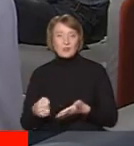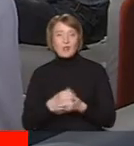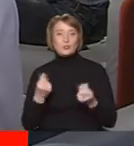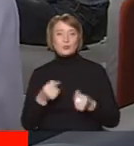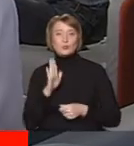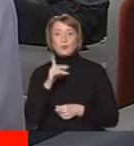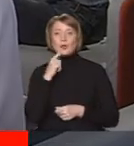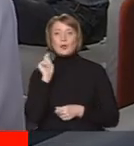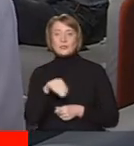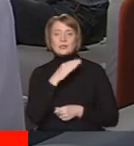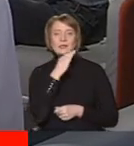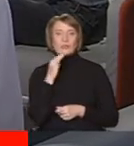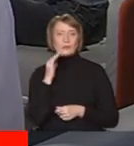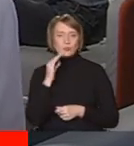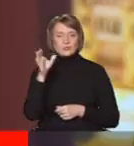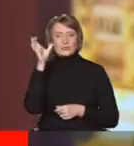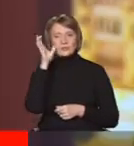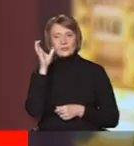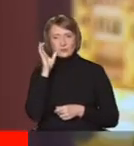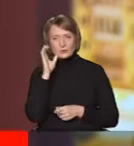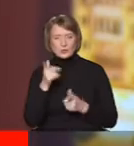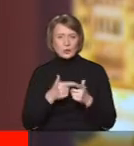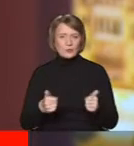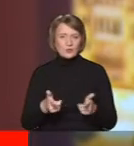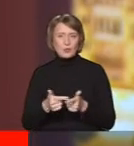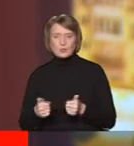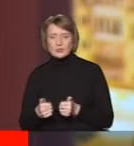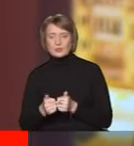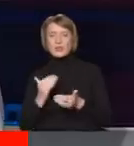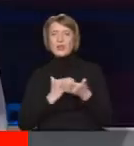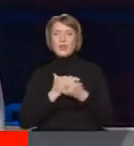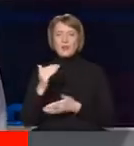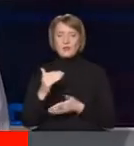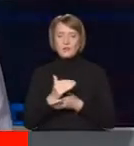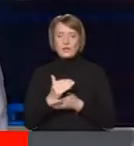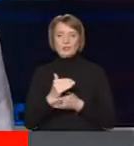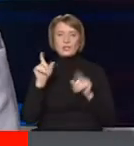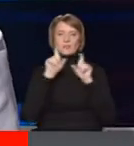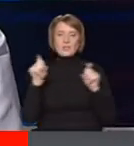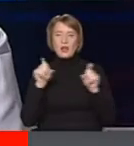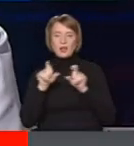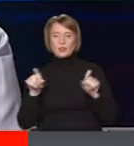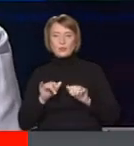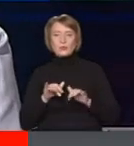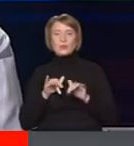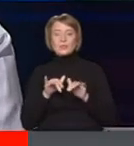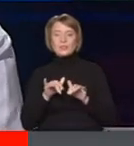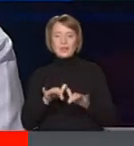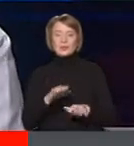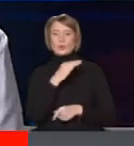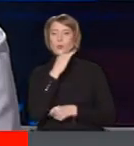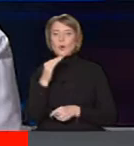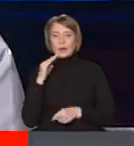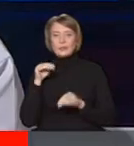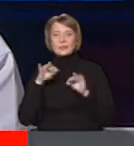Україні, в багатьох українських наукових інституціях, в багатьох українських вищих навчальних закладах, експертів. Є багато рішень різноманітних проблем,